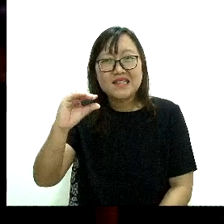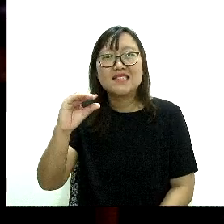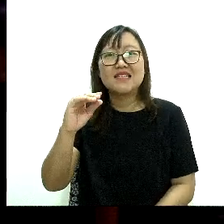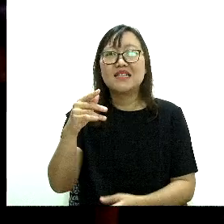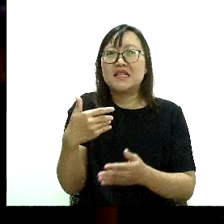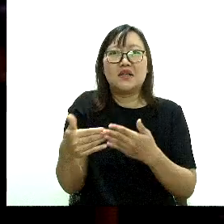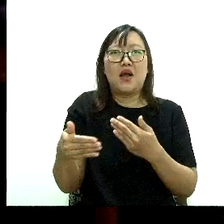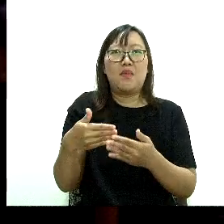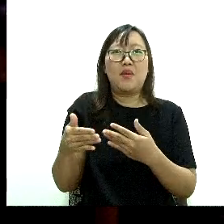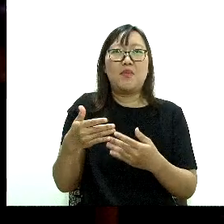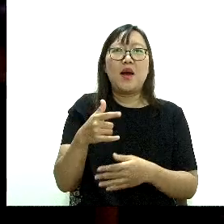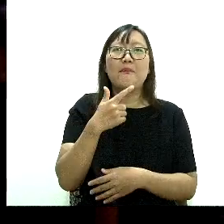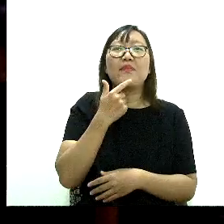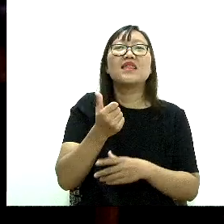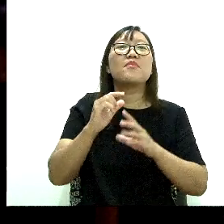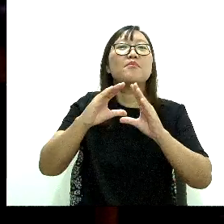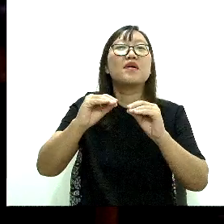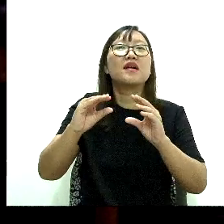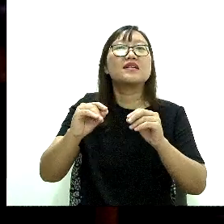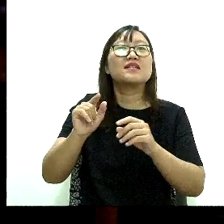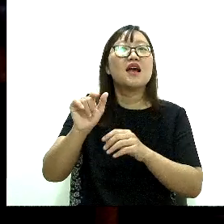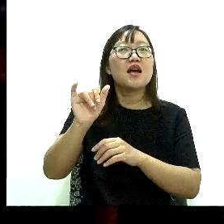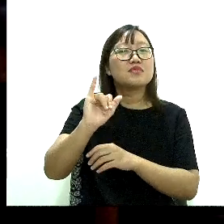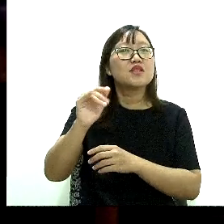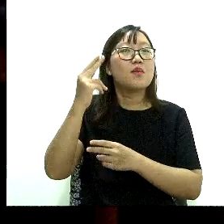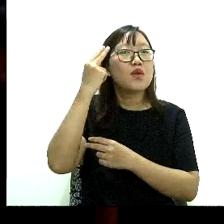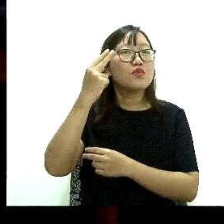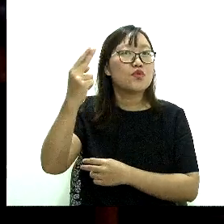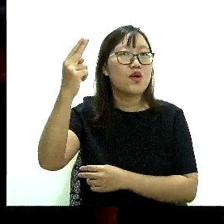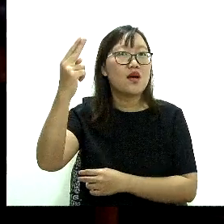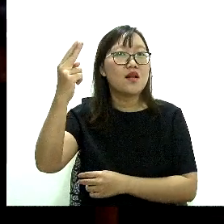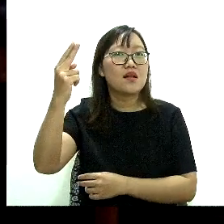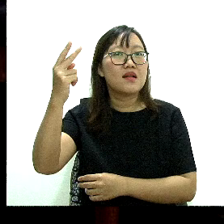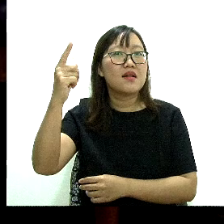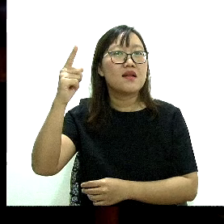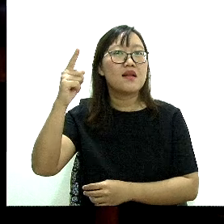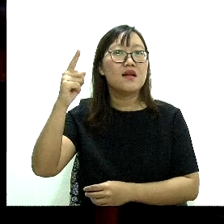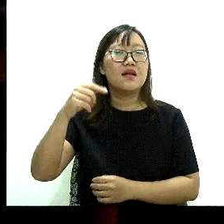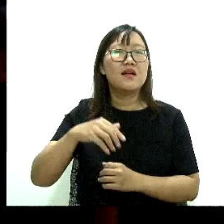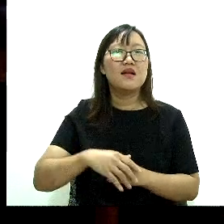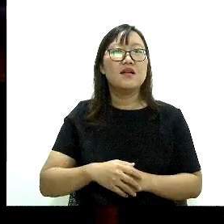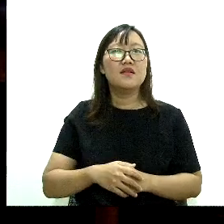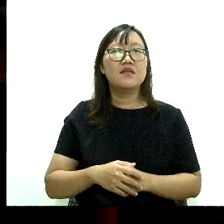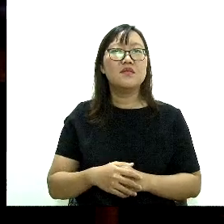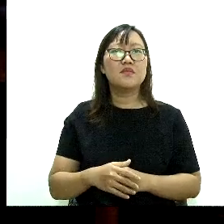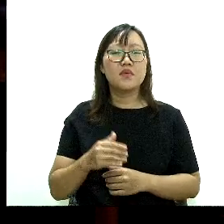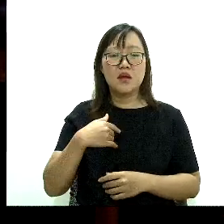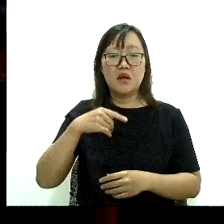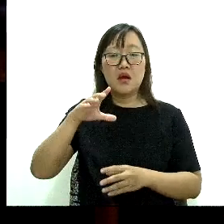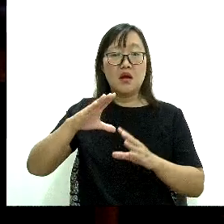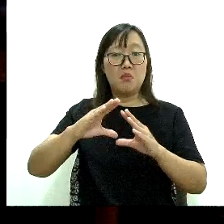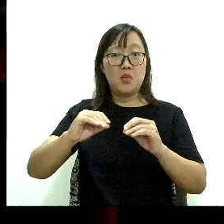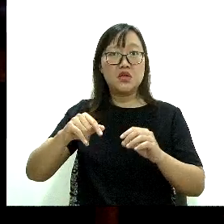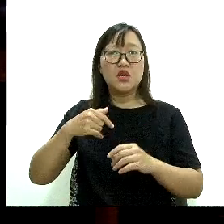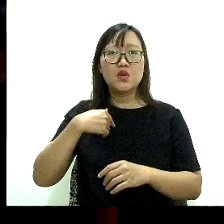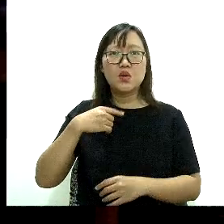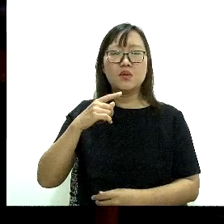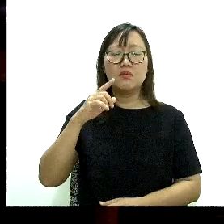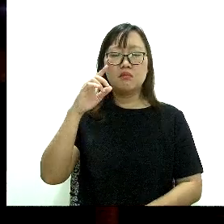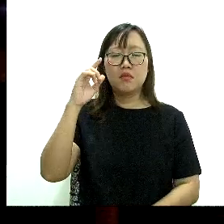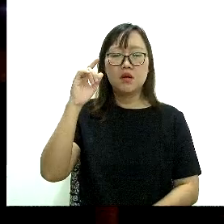iman. Tidak peduli apakah mereka akan mendapatkan sesuatu atau tidak, yang